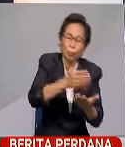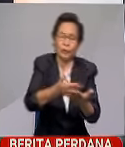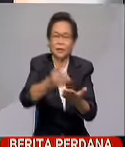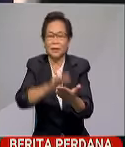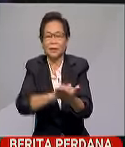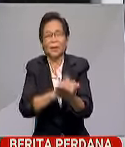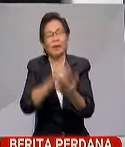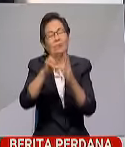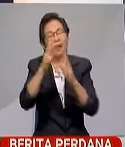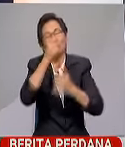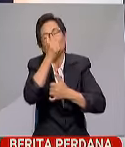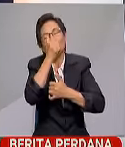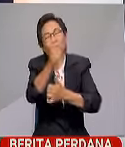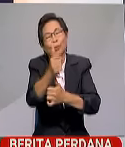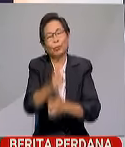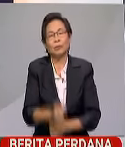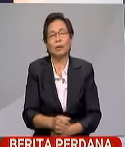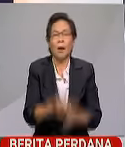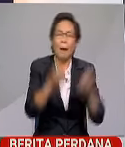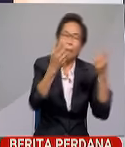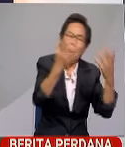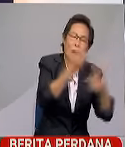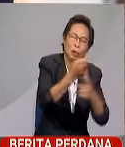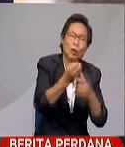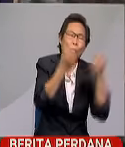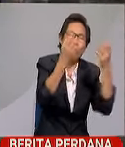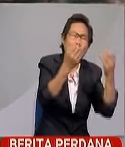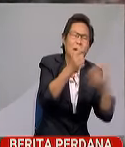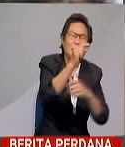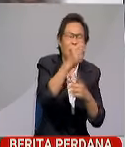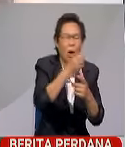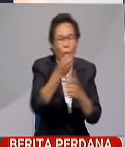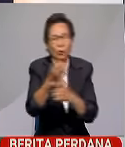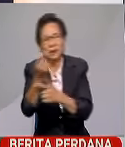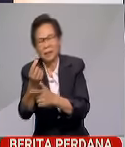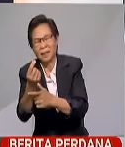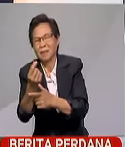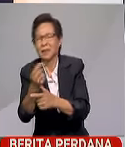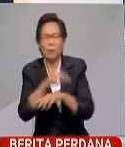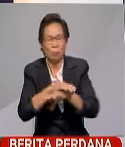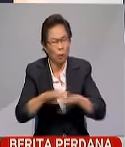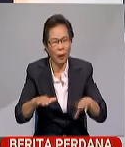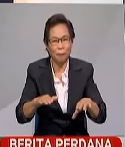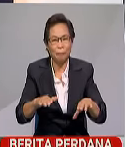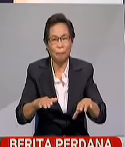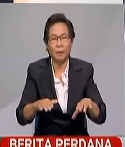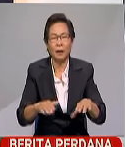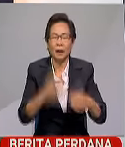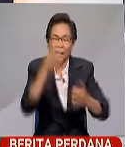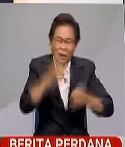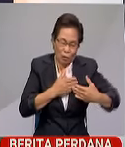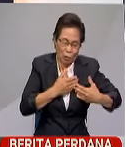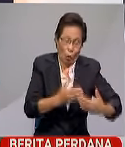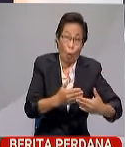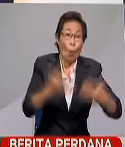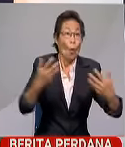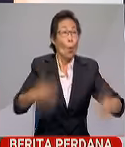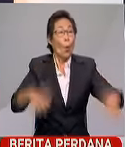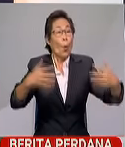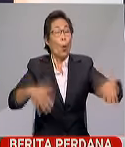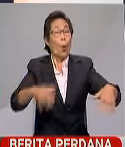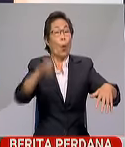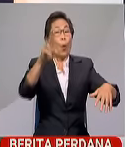menganjur. Ramai ataupun sedikit itu bukanlah ukurannya. So, bila mereka komit dengan Amazing Umrah, begitu juga kita